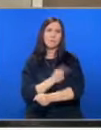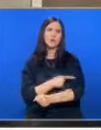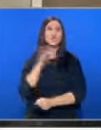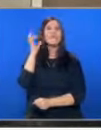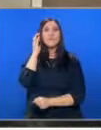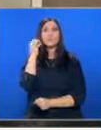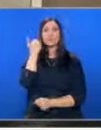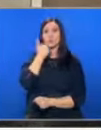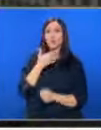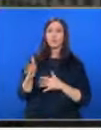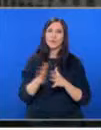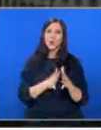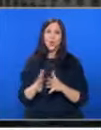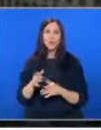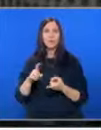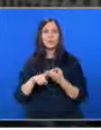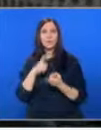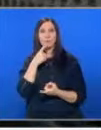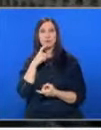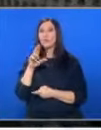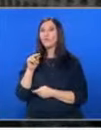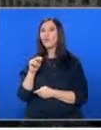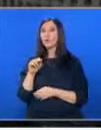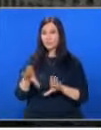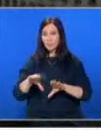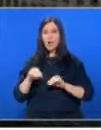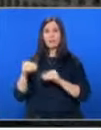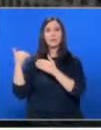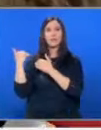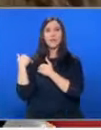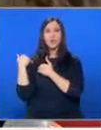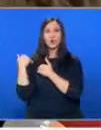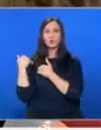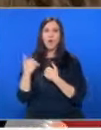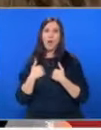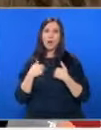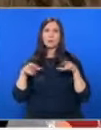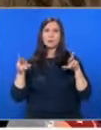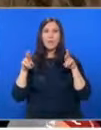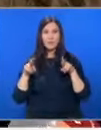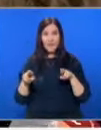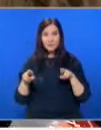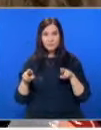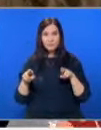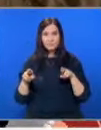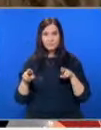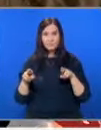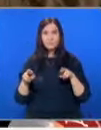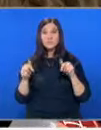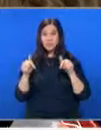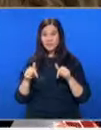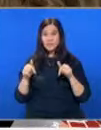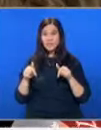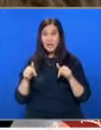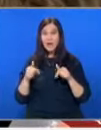името и за благото на хората. Кирил Петков говори за поемане на отговорност. Аз се надявам, че сега